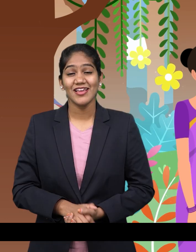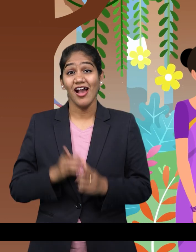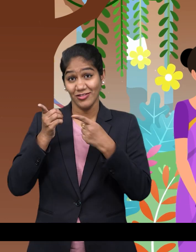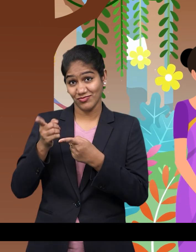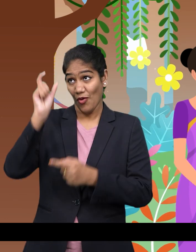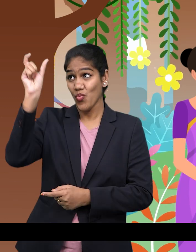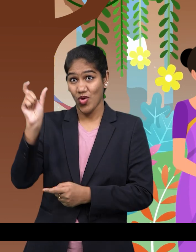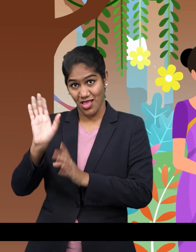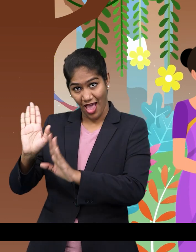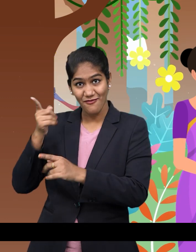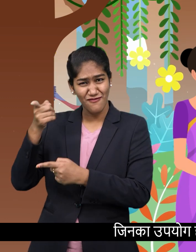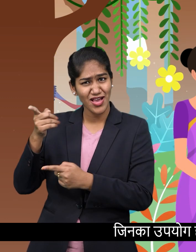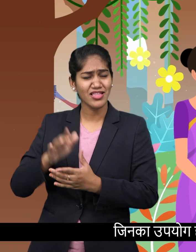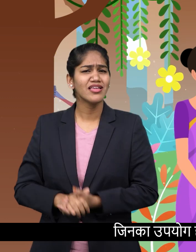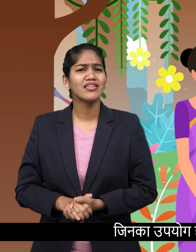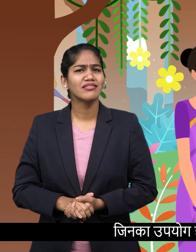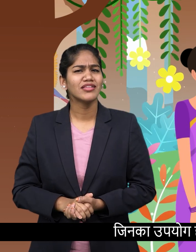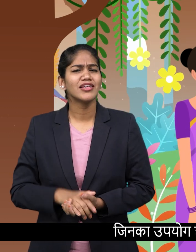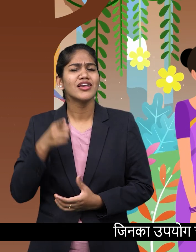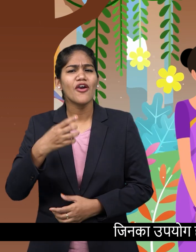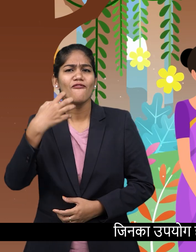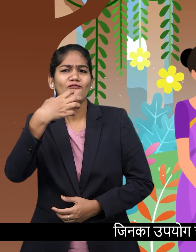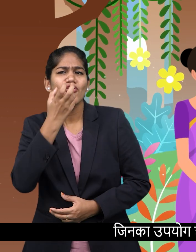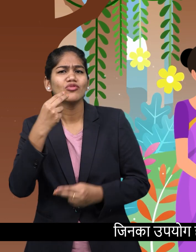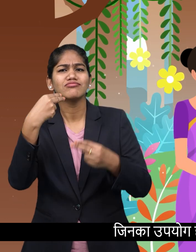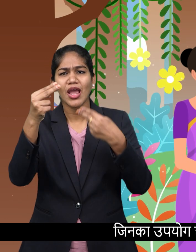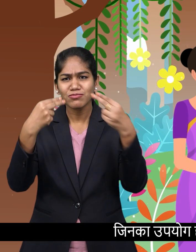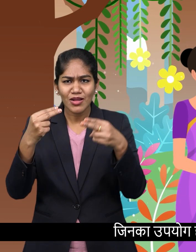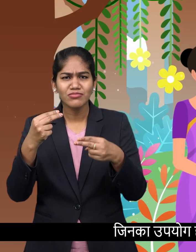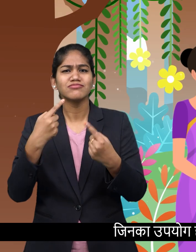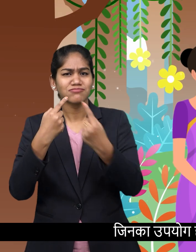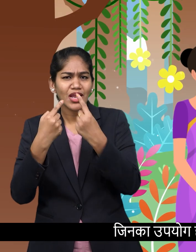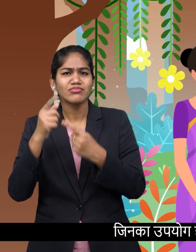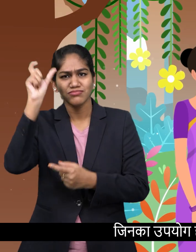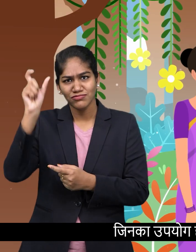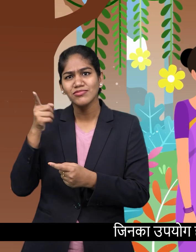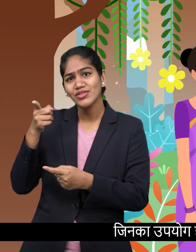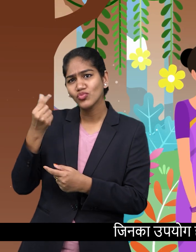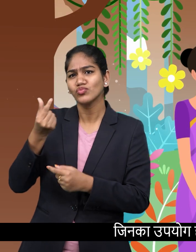यहाँ कुछ शब्द दिए गए हैं जिनका उपयोग हम फलों के बारे में बात करते समय करते हैं,